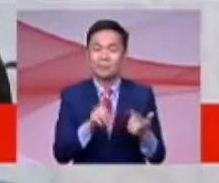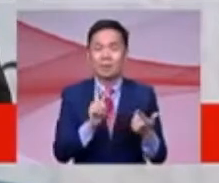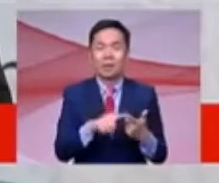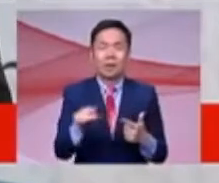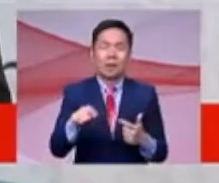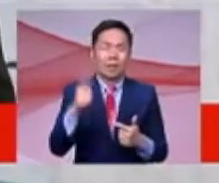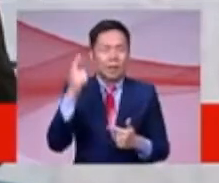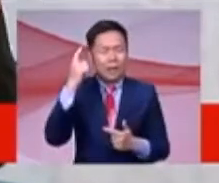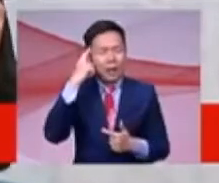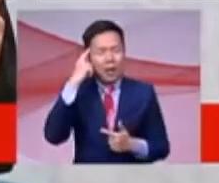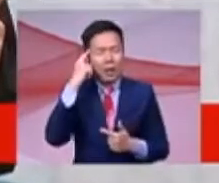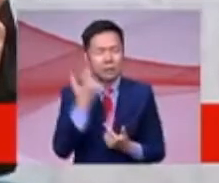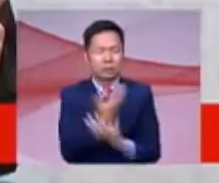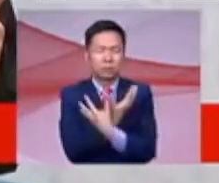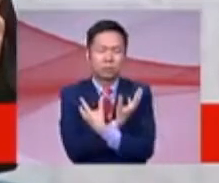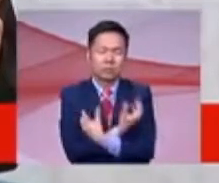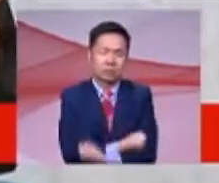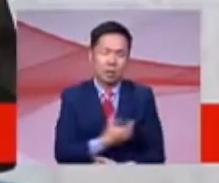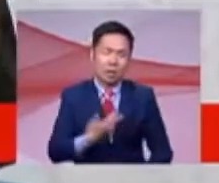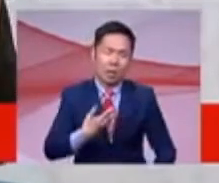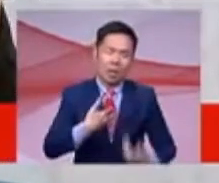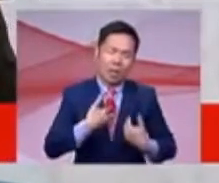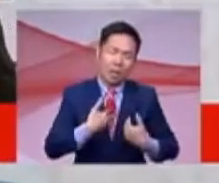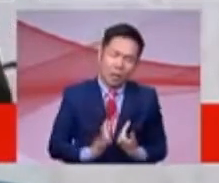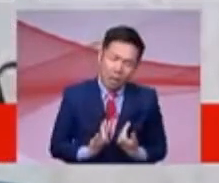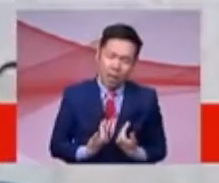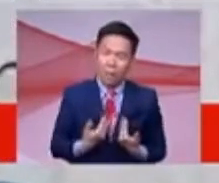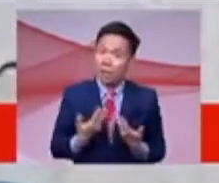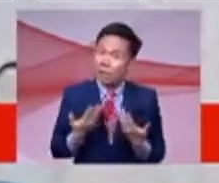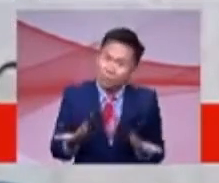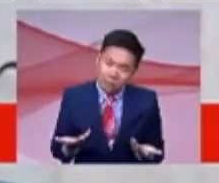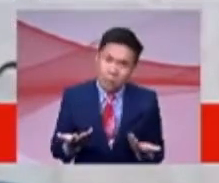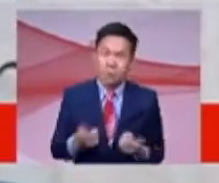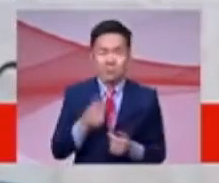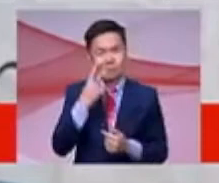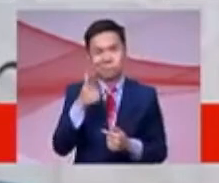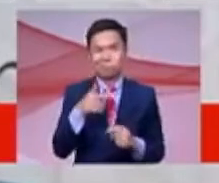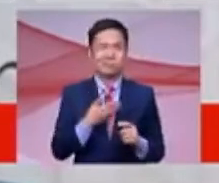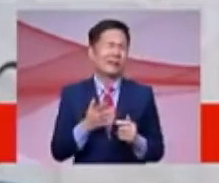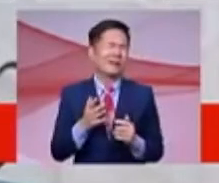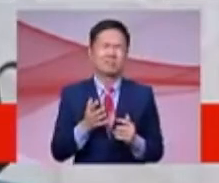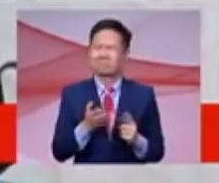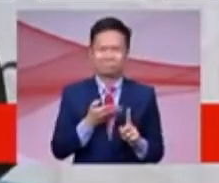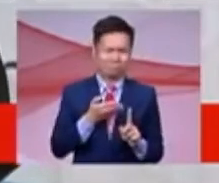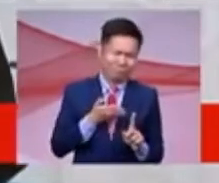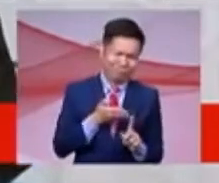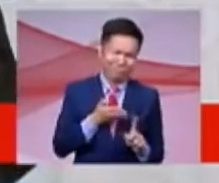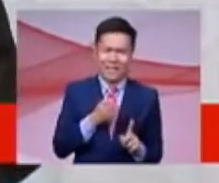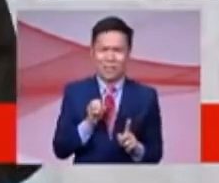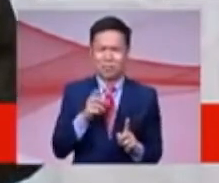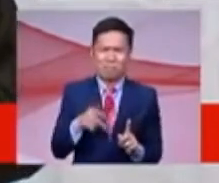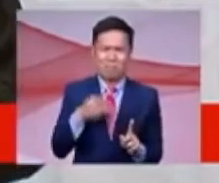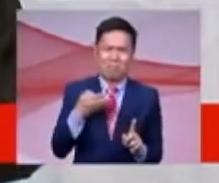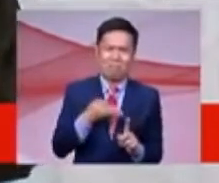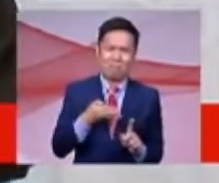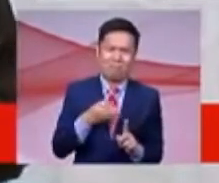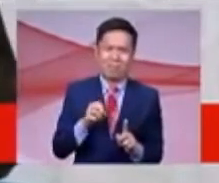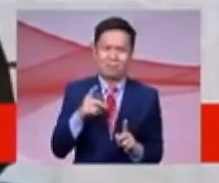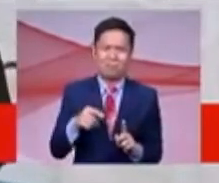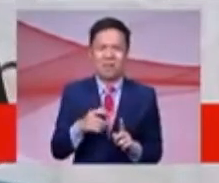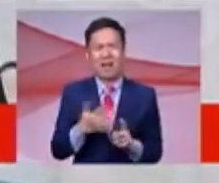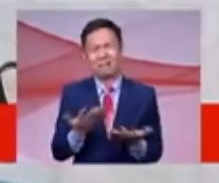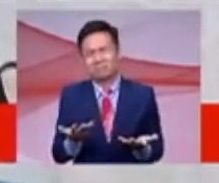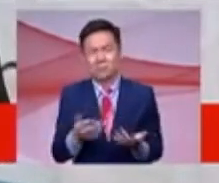kelesuan mental untuk mematuhi. Dan kita juga lihat negara-negara jiran kita dan